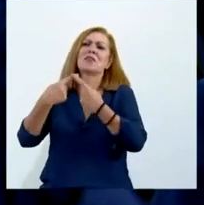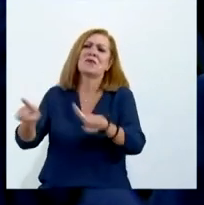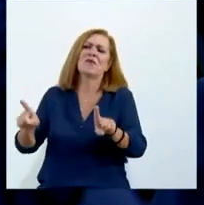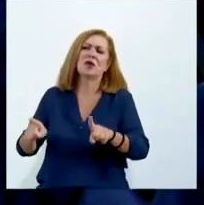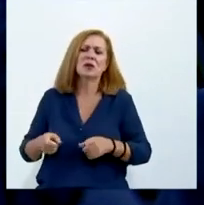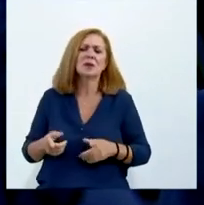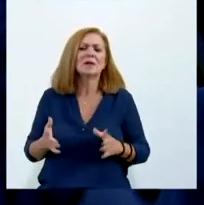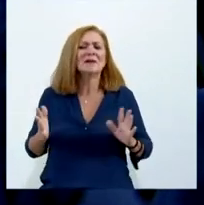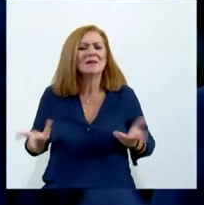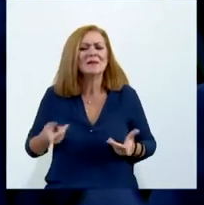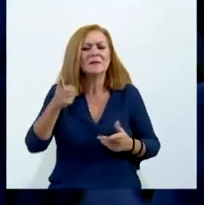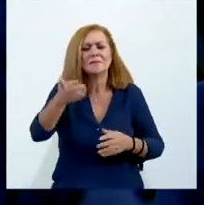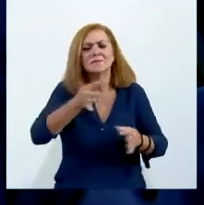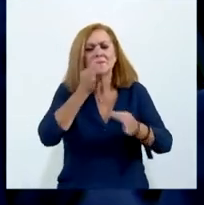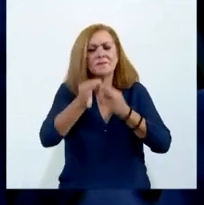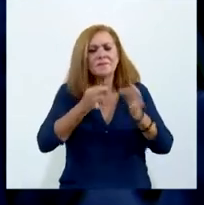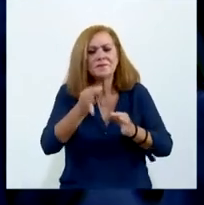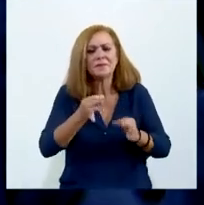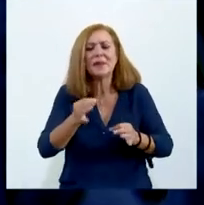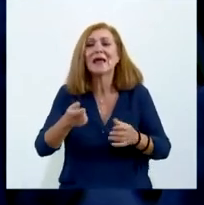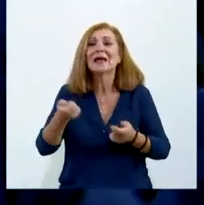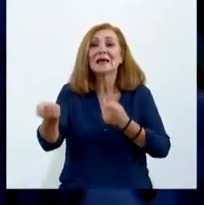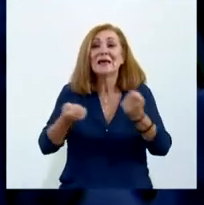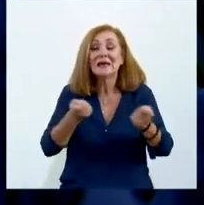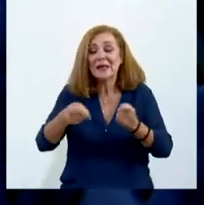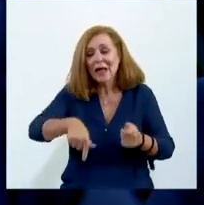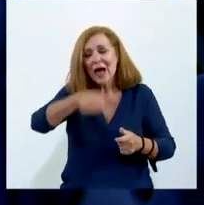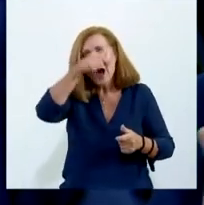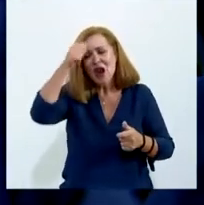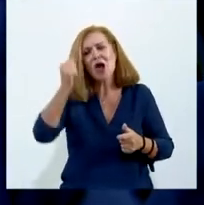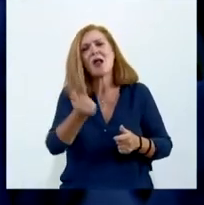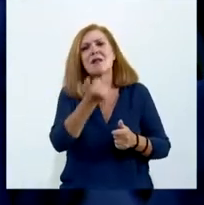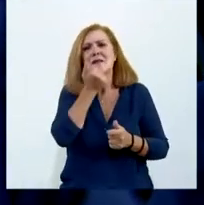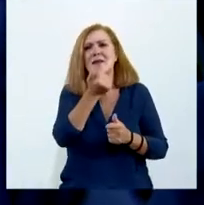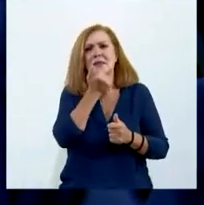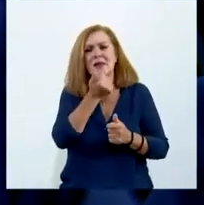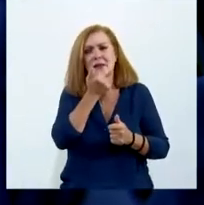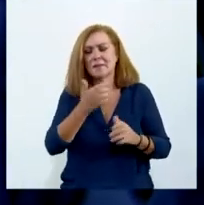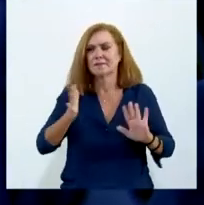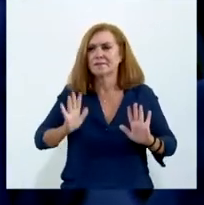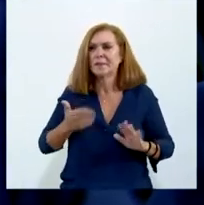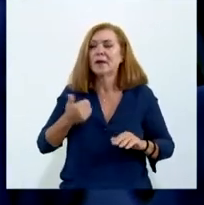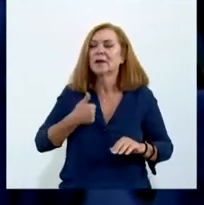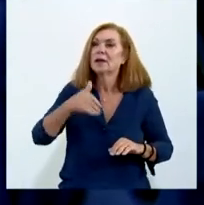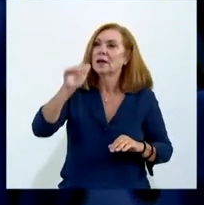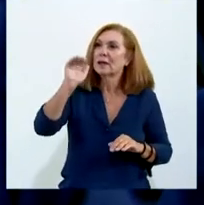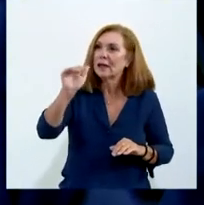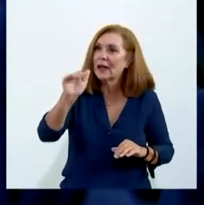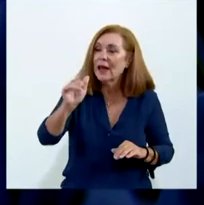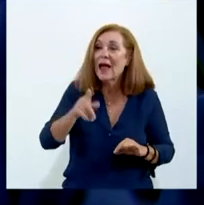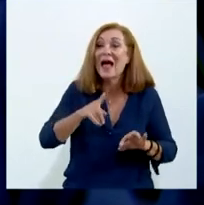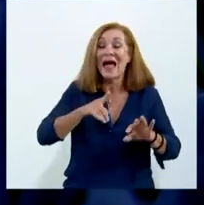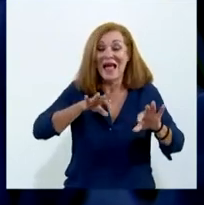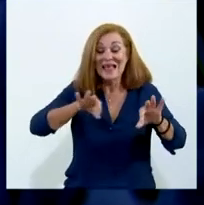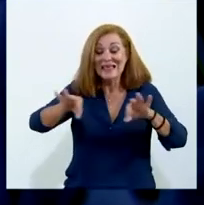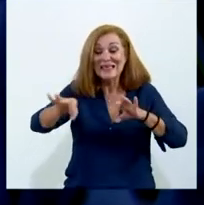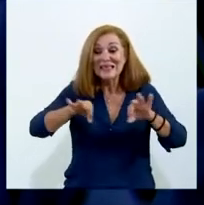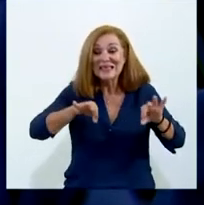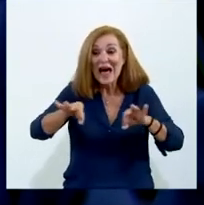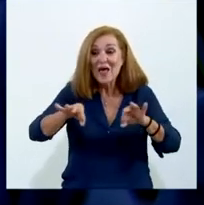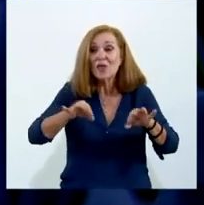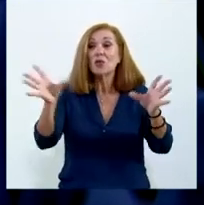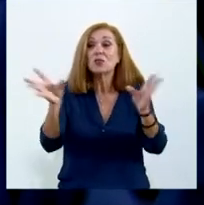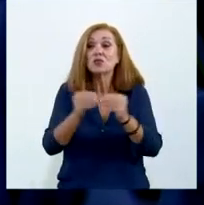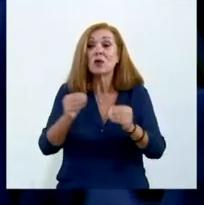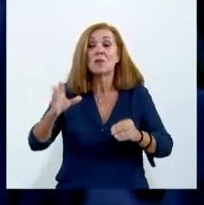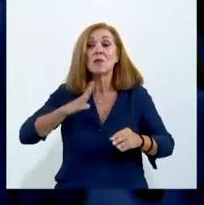προστασίας. Μιλήσατε νωρίτερα για λάθη στη διαχείριση του φετινού καλοκαιριού. Σας ρωτώ, λάθη στον σχεδιασμό σας για την